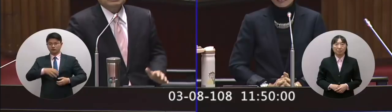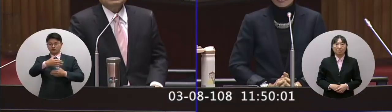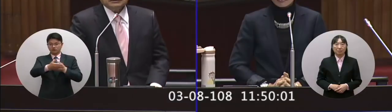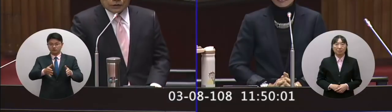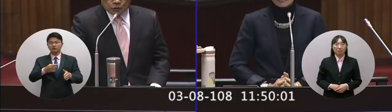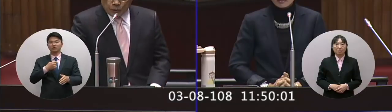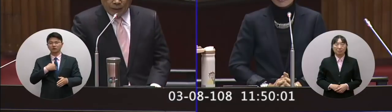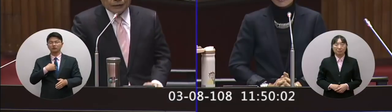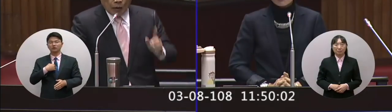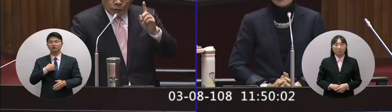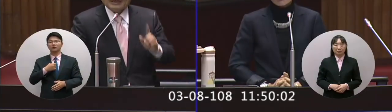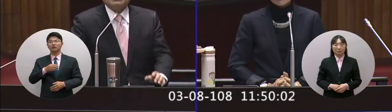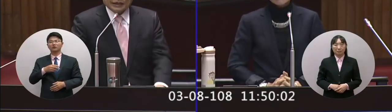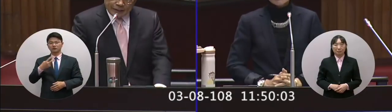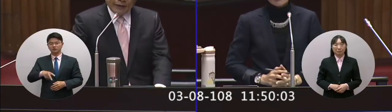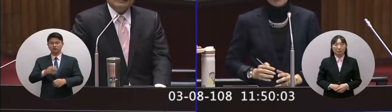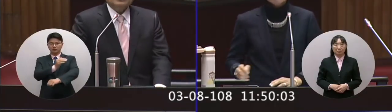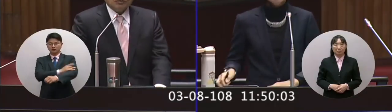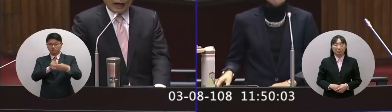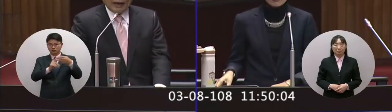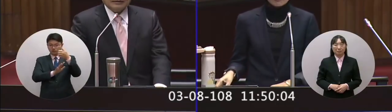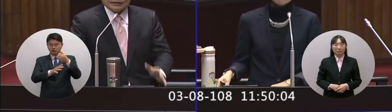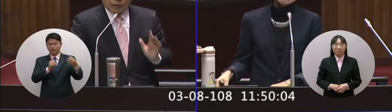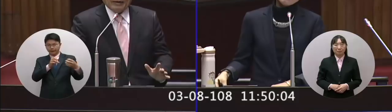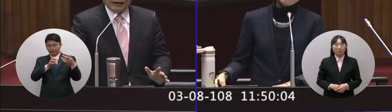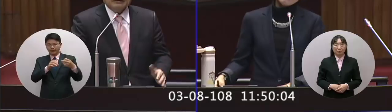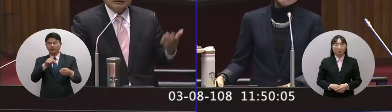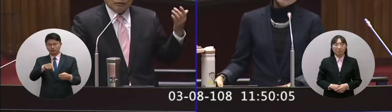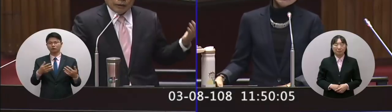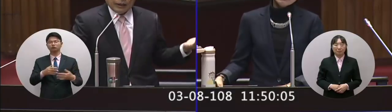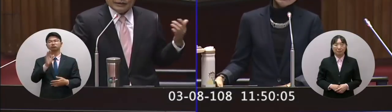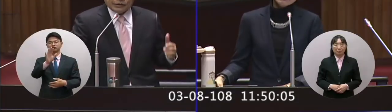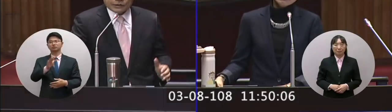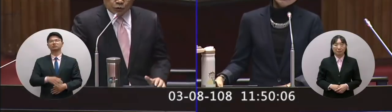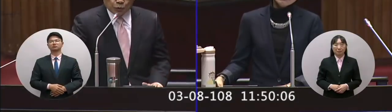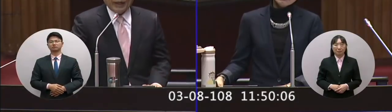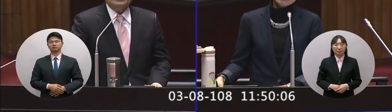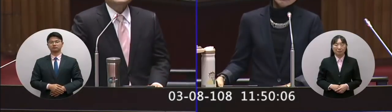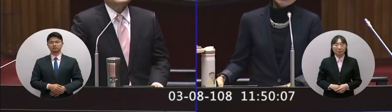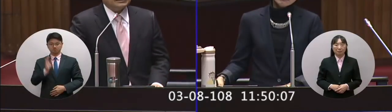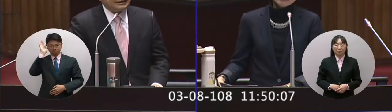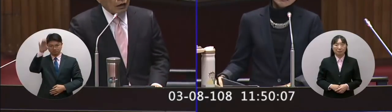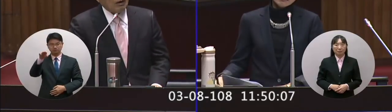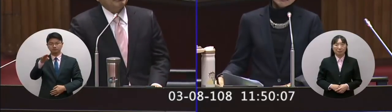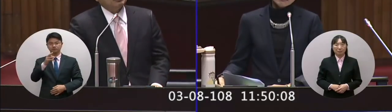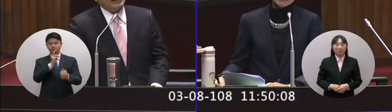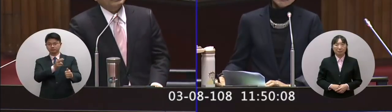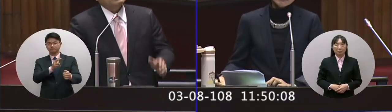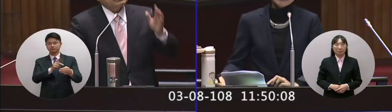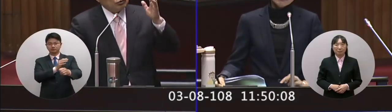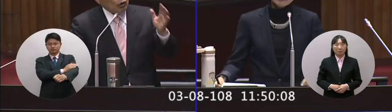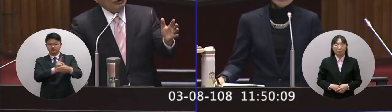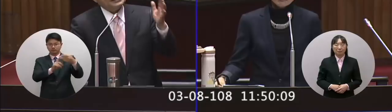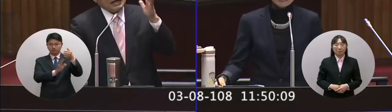和陈主委讨论到这一点。未来这一方面，我也请陈主委及相关部